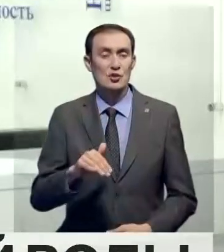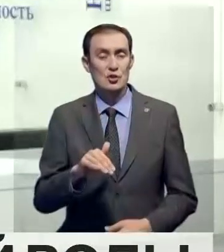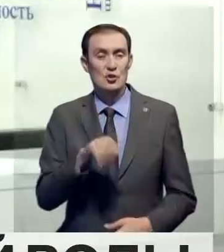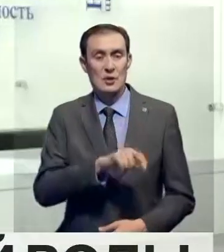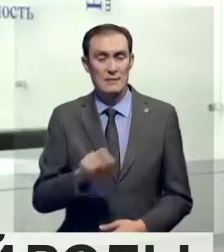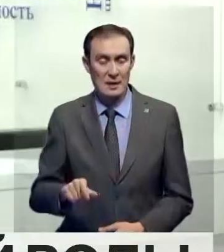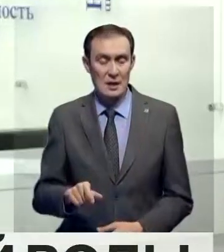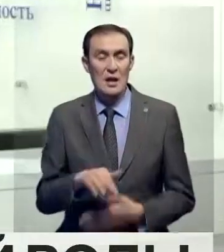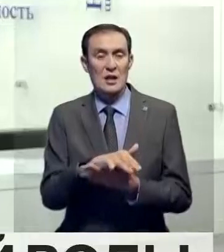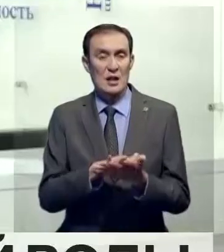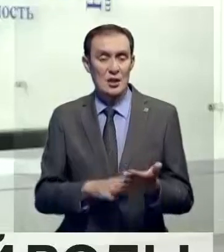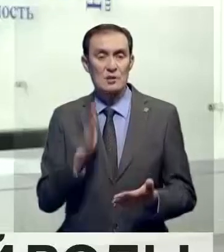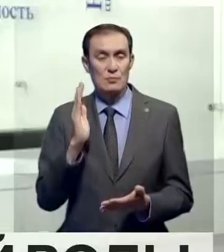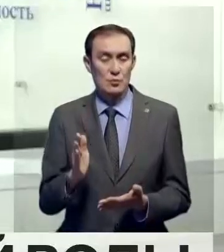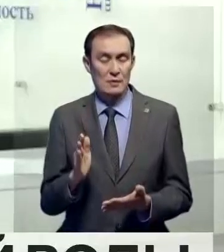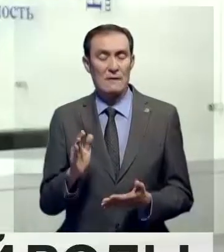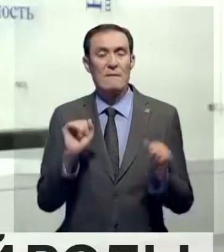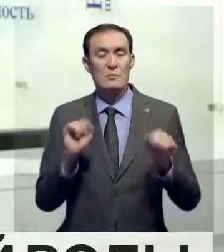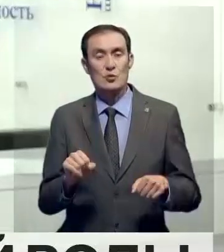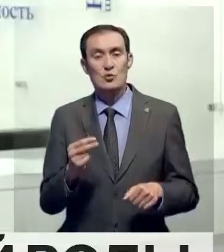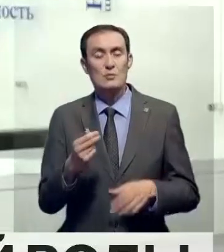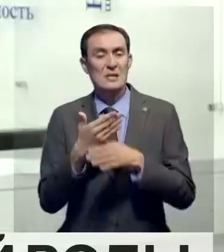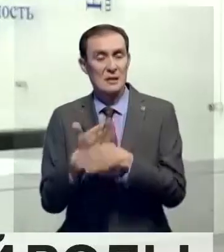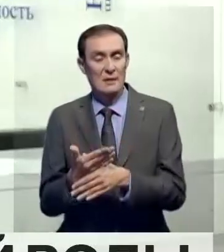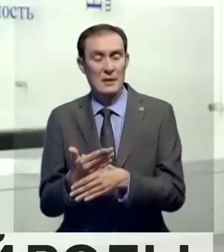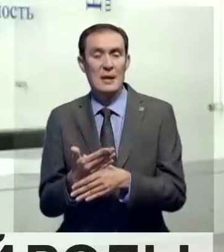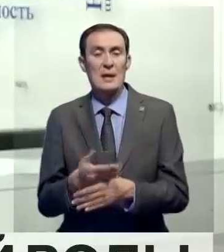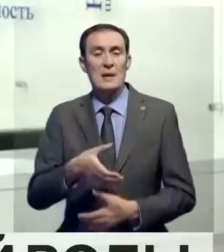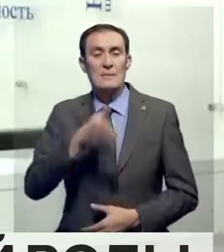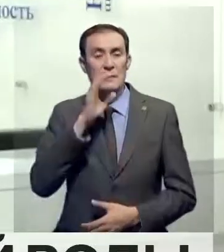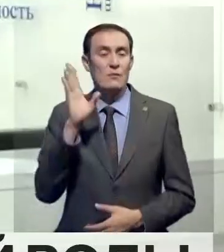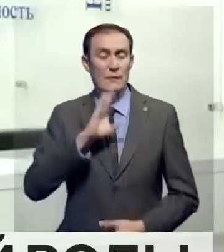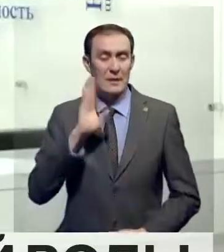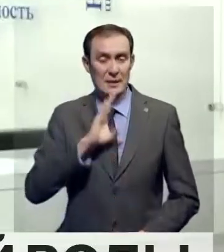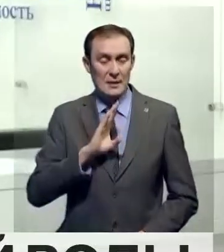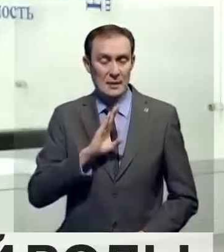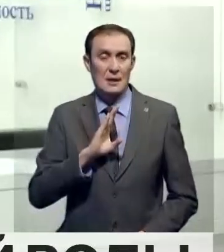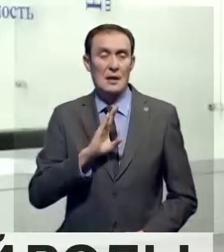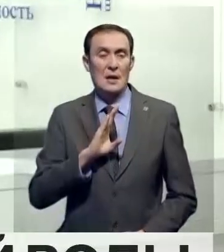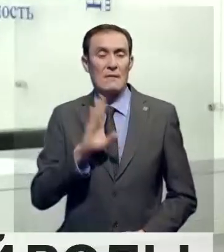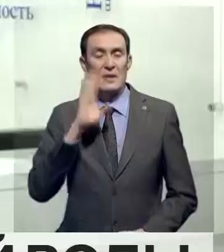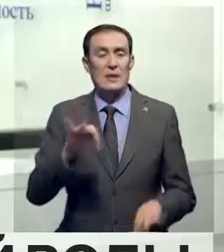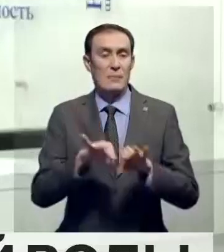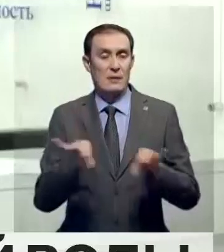человек. В дальнейшем будет рассмотрена возможность субсидирования питьевой воды по водопроводам в остальных населенных